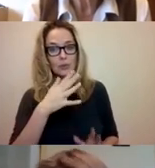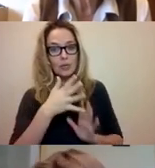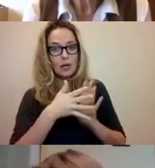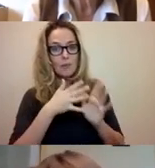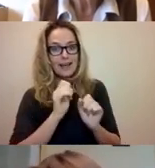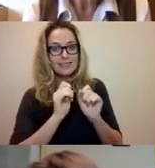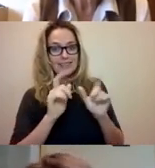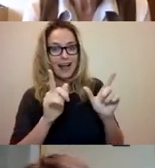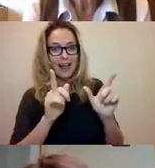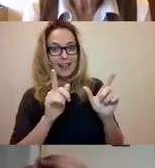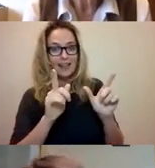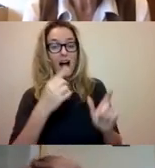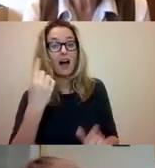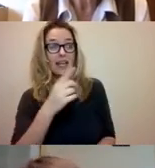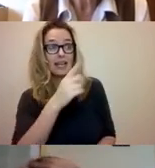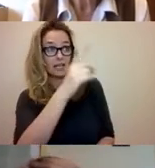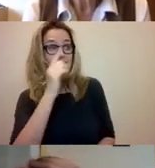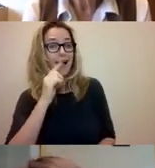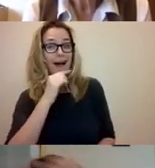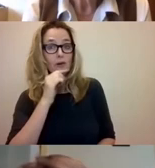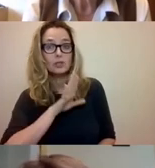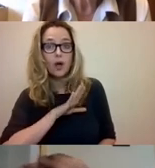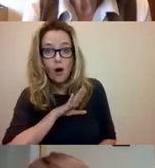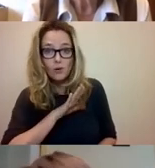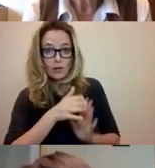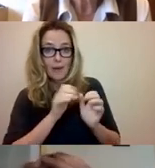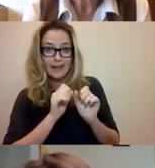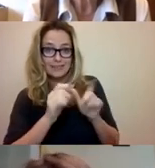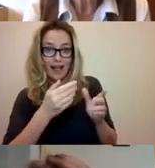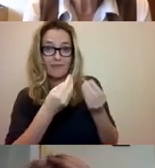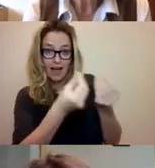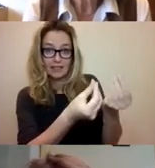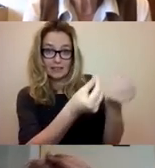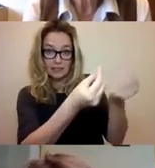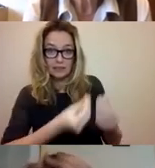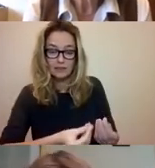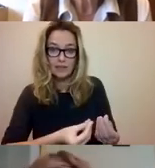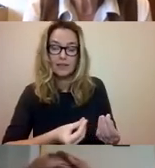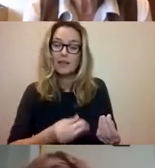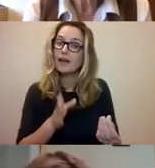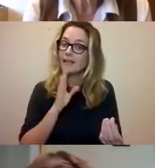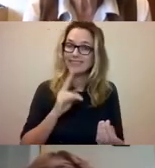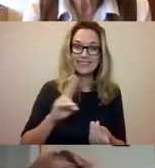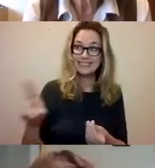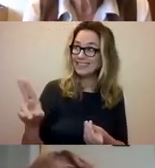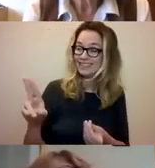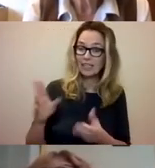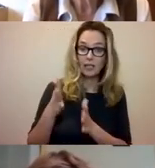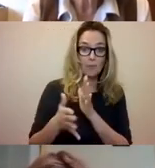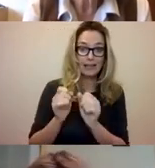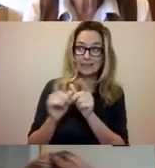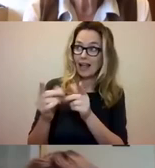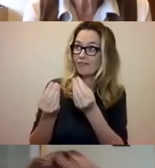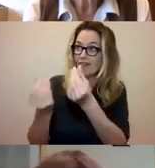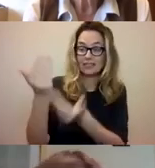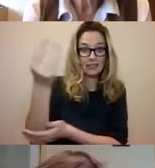de ouders gebarentaalvaardig zijn, meestal. En als de ouders niet gebarentaalvaardig zijn,